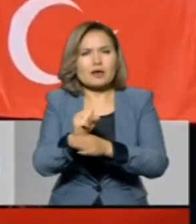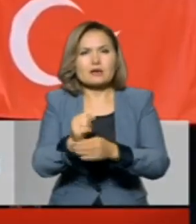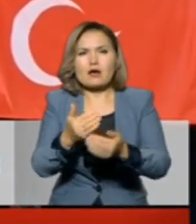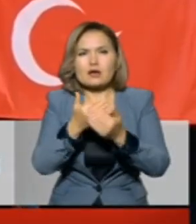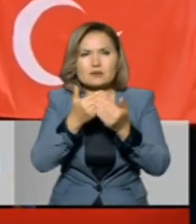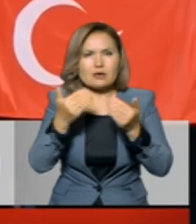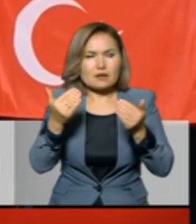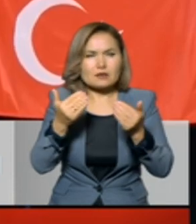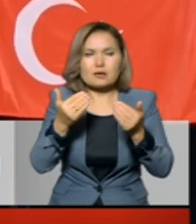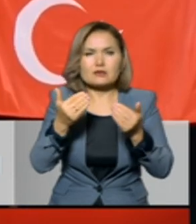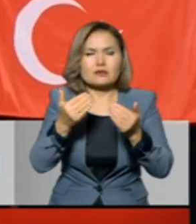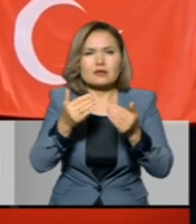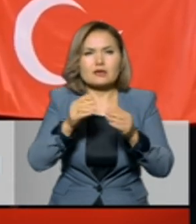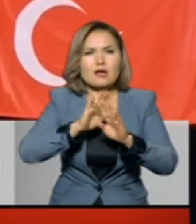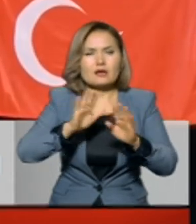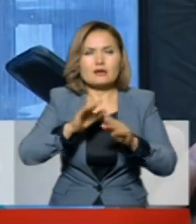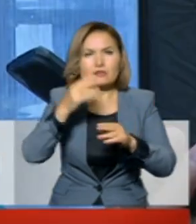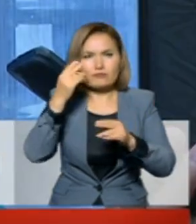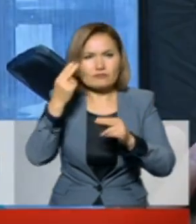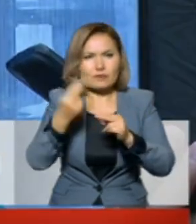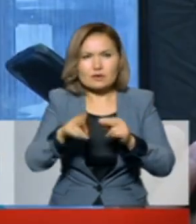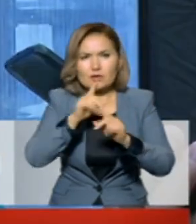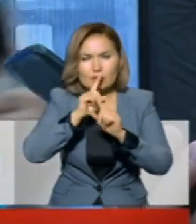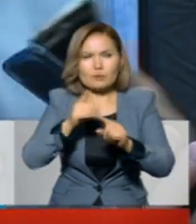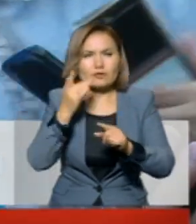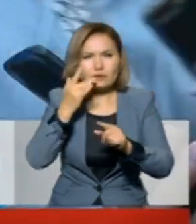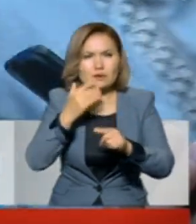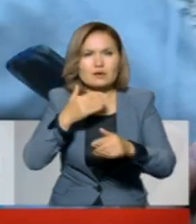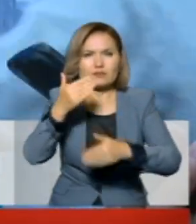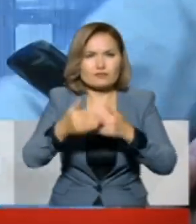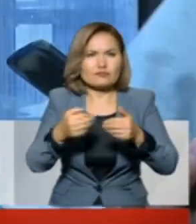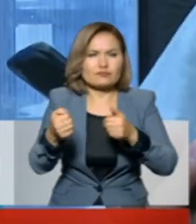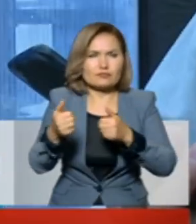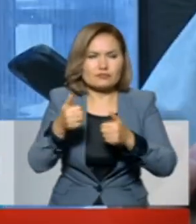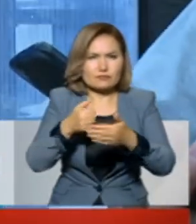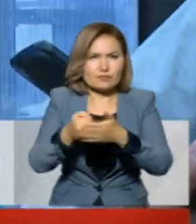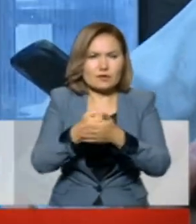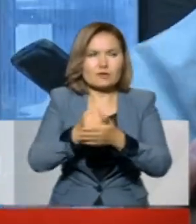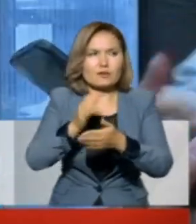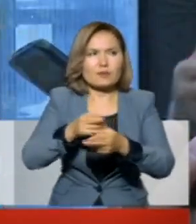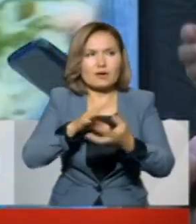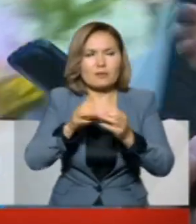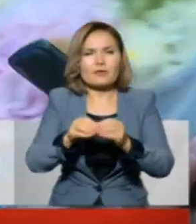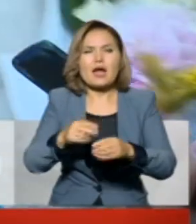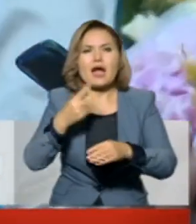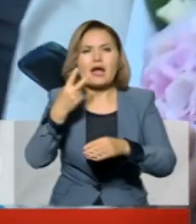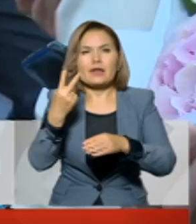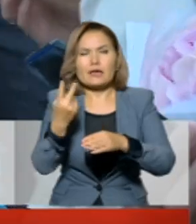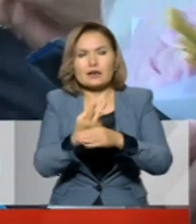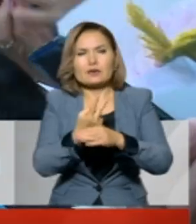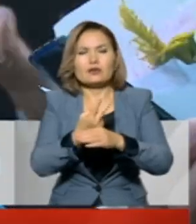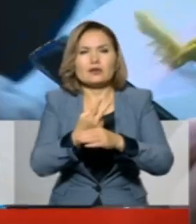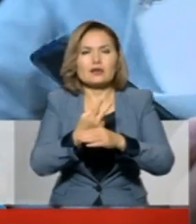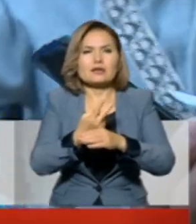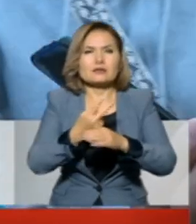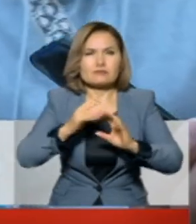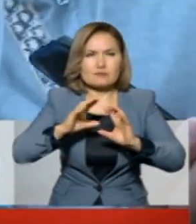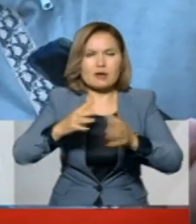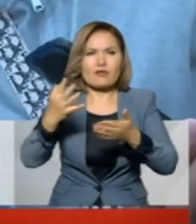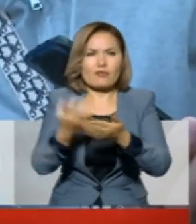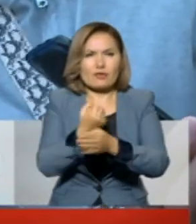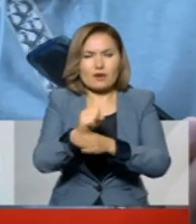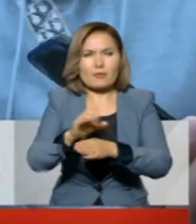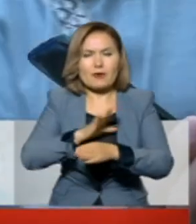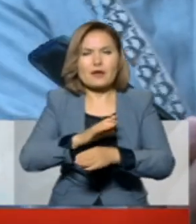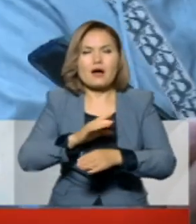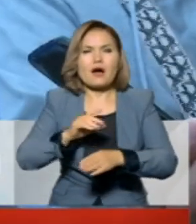дейді чемпион. Давид Дегтярев осы жолы екі дүркін паралимпиада чемпионы болды. Ендігі